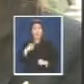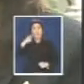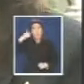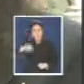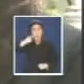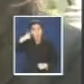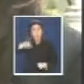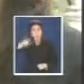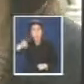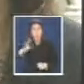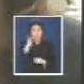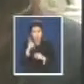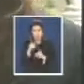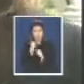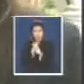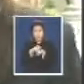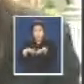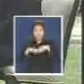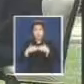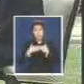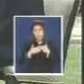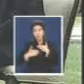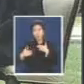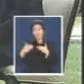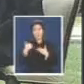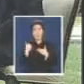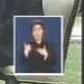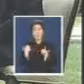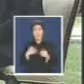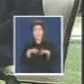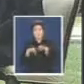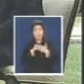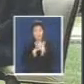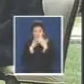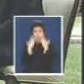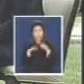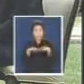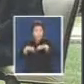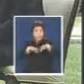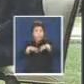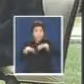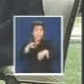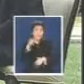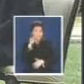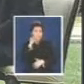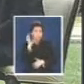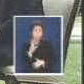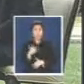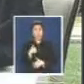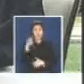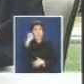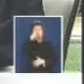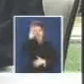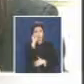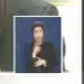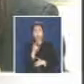ไปตรงไหน ครับซึ่งก็ไม่แน่อาจจะมากกว่านั้นก็ได ้ถูกต้องค่ะ ทีนี้เรื่องบริหารจัดการท่านนายกใช้คำว่าบริหารจัดการตลอดก็มีหลายคนสงสัยสป